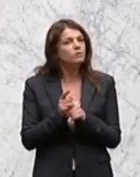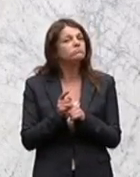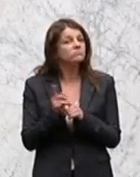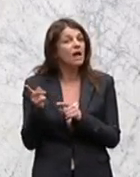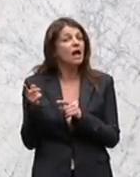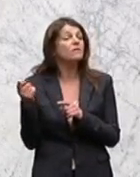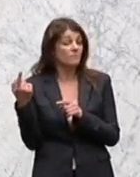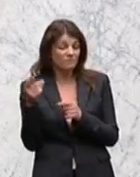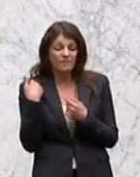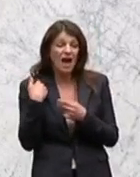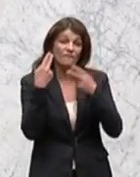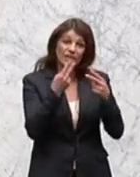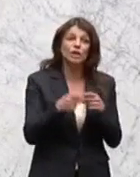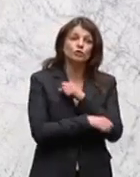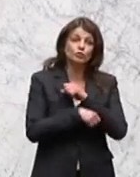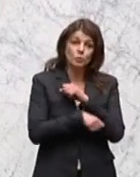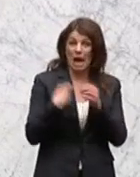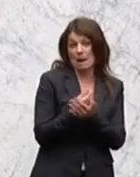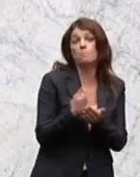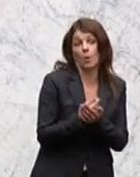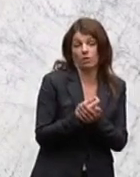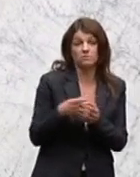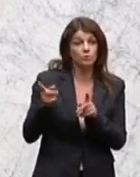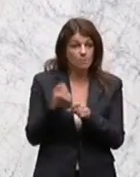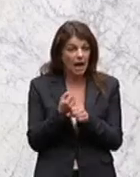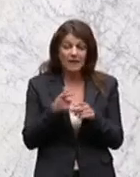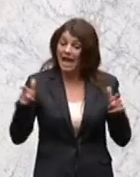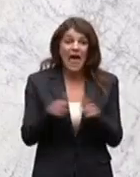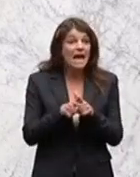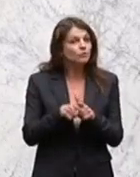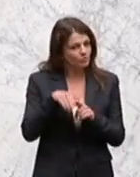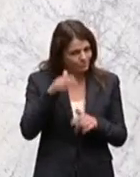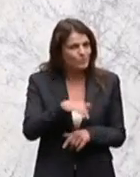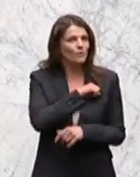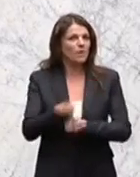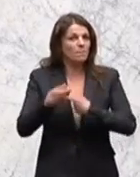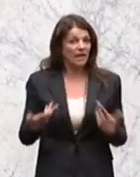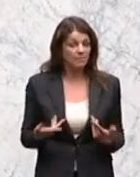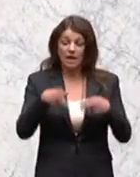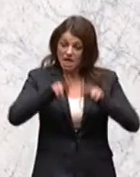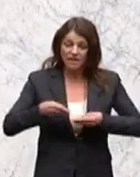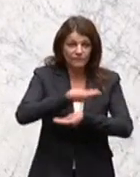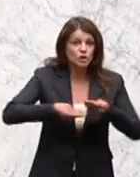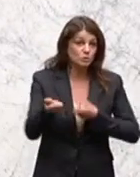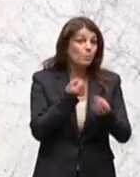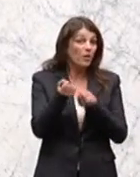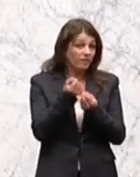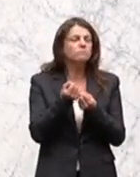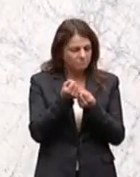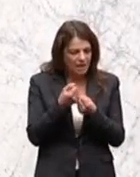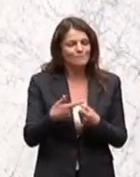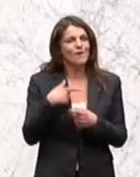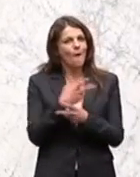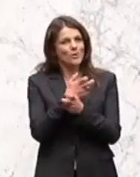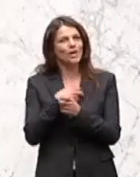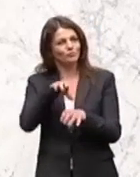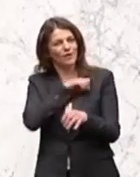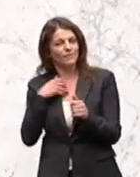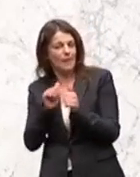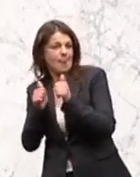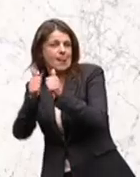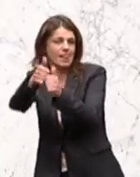finanzieren. Das erste Pressegespräch des neuen Bundeskanzlers stimmt mich optimistisch. Er sagt, er setzt auf